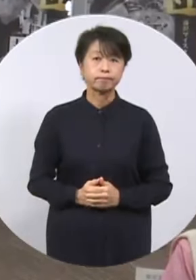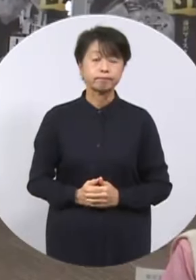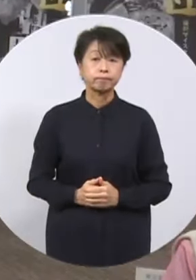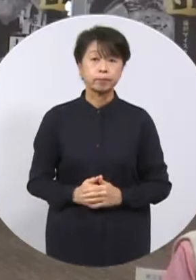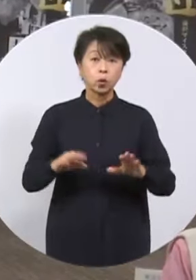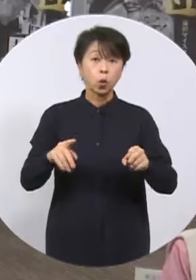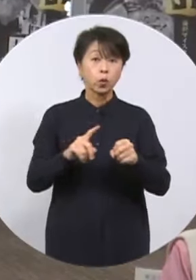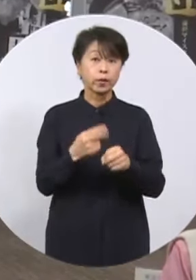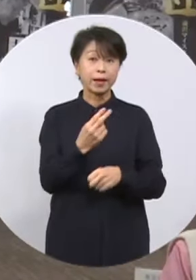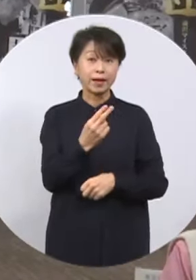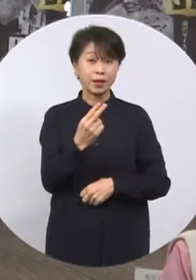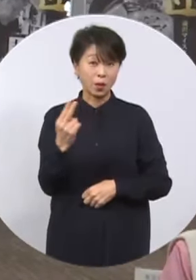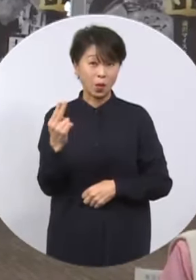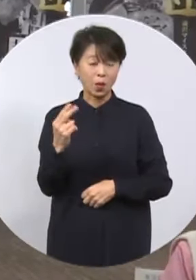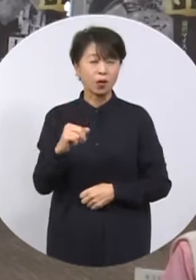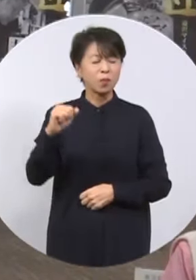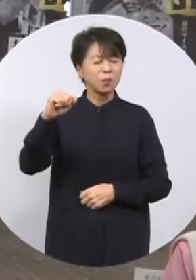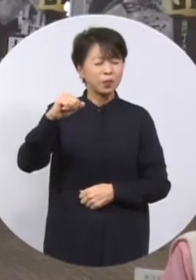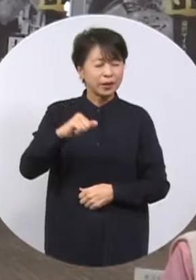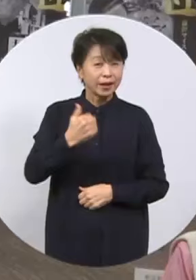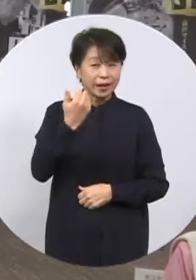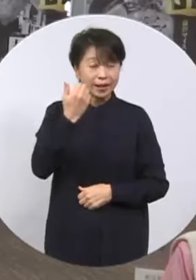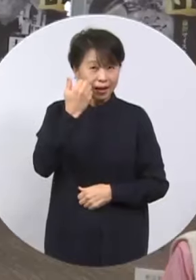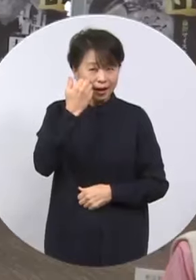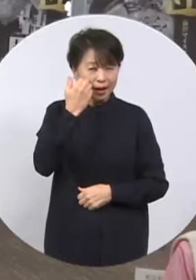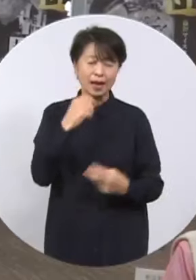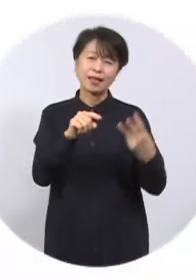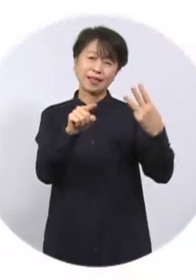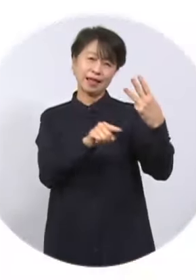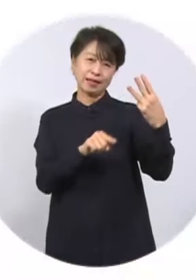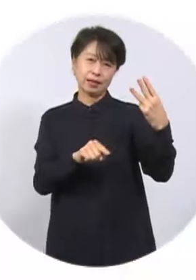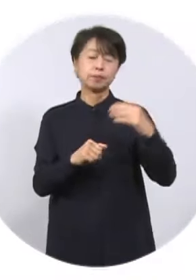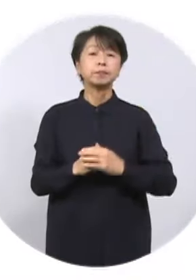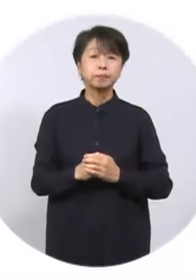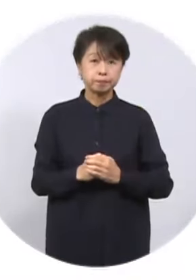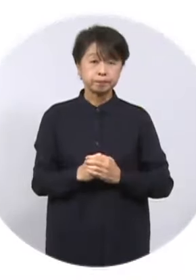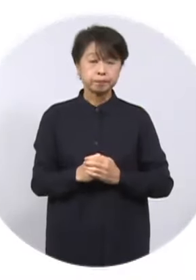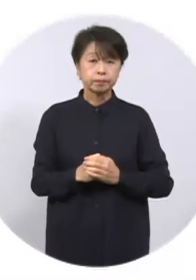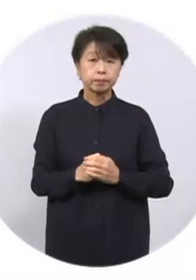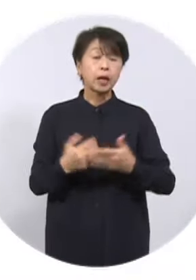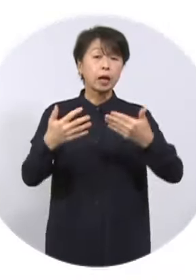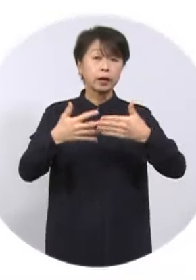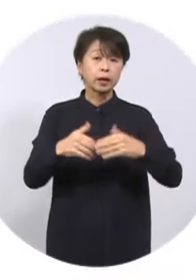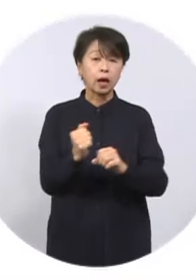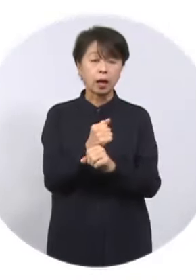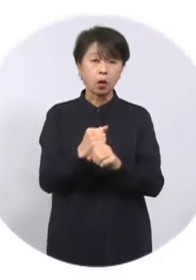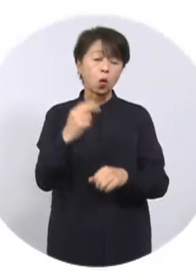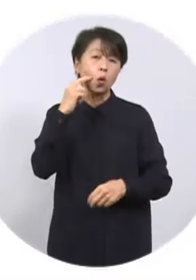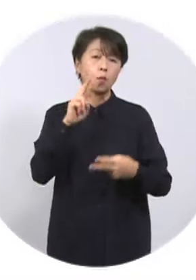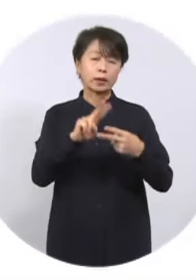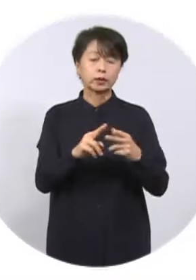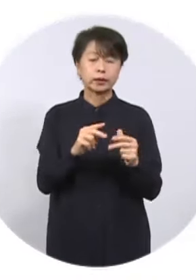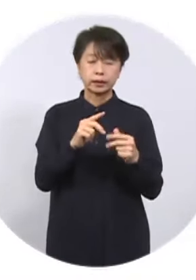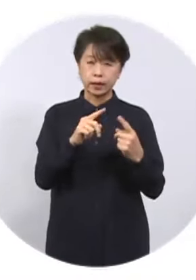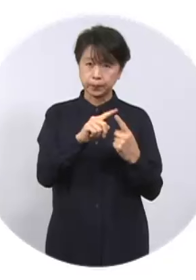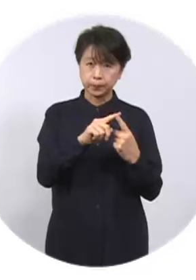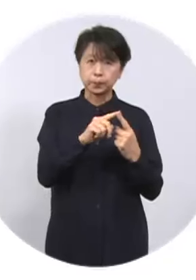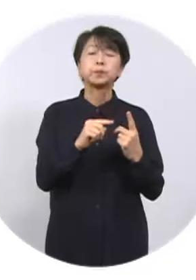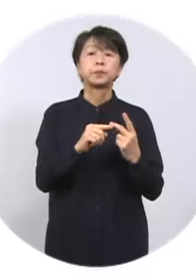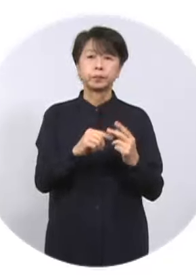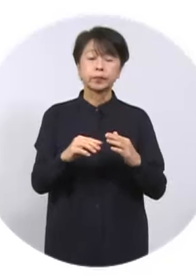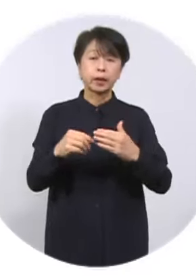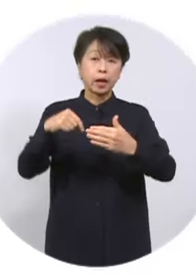今年度藤沢マイスターに認定された方は3名。機械加工の松井純一さん、内